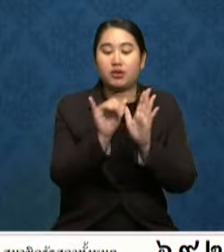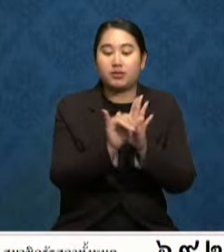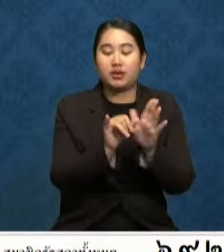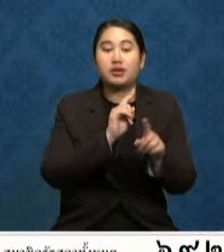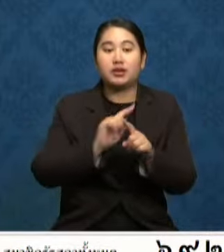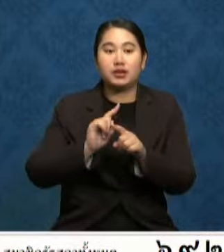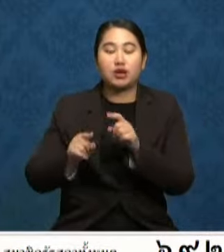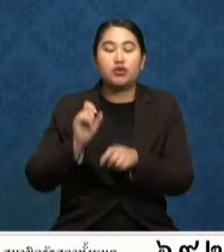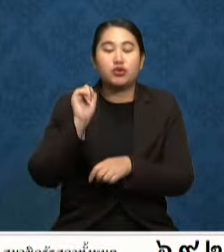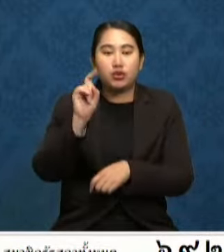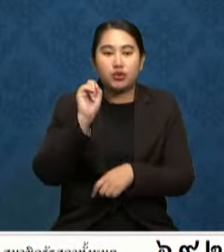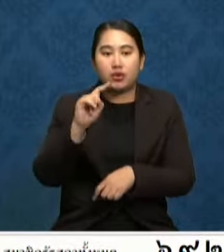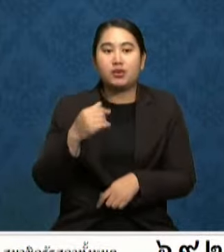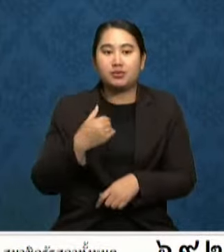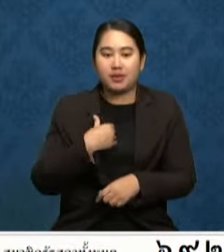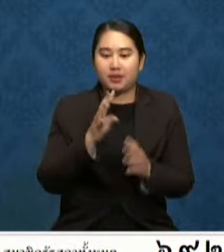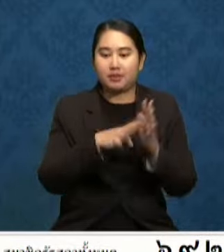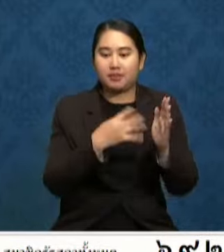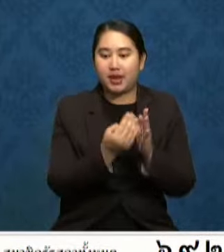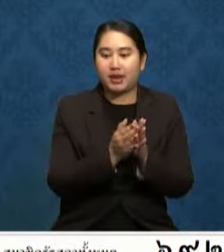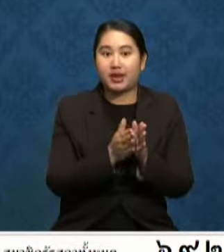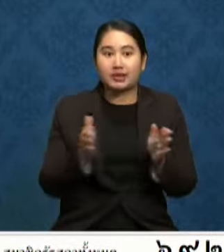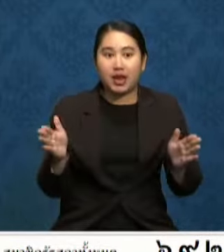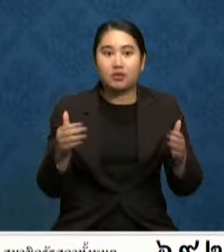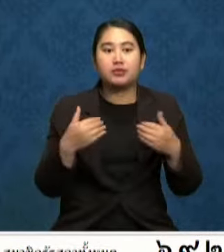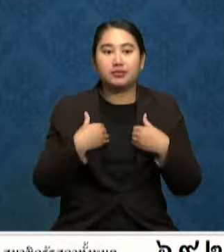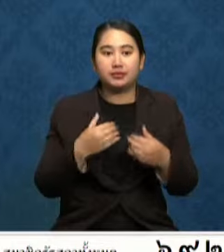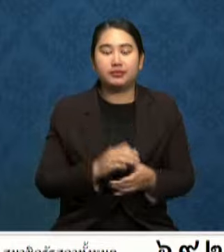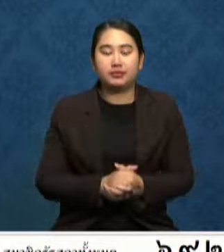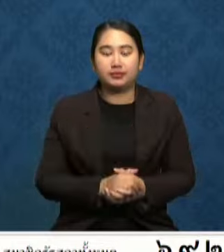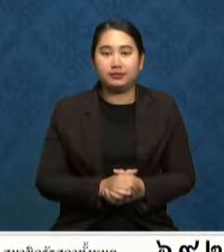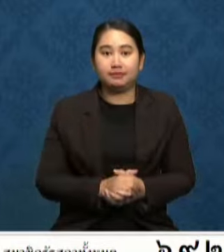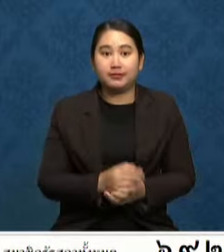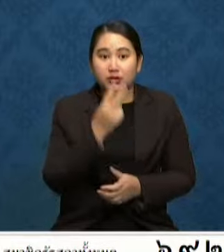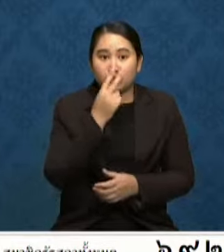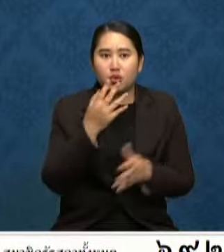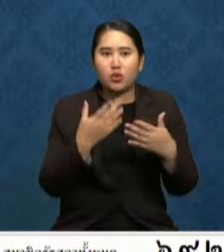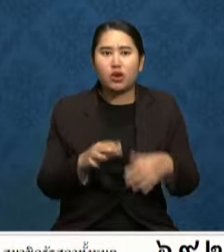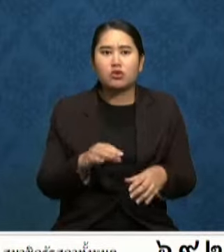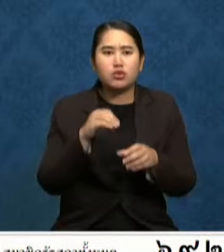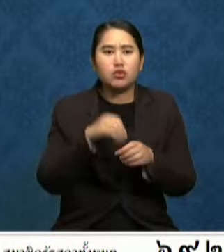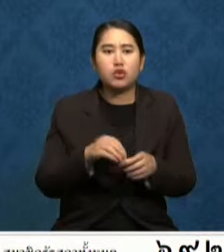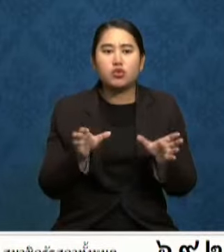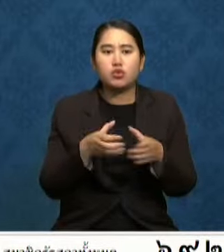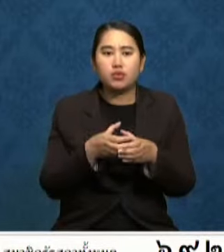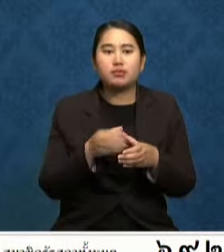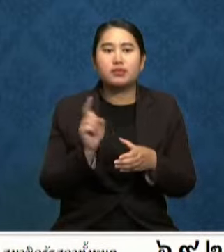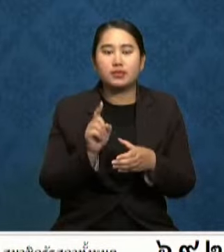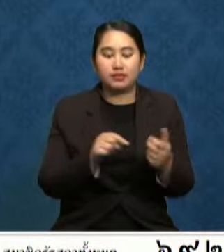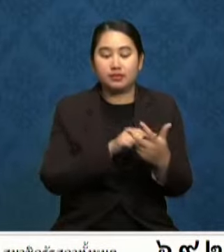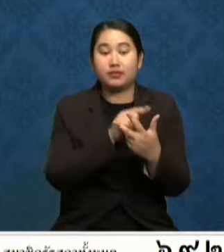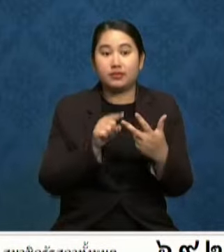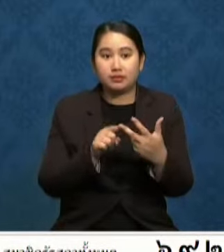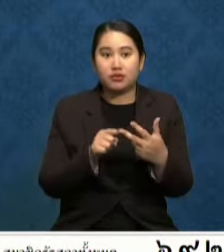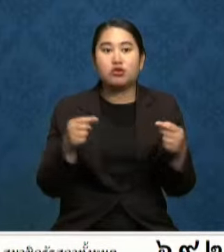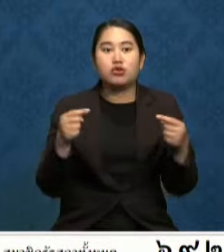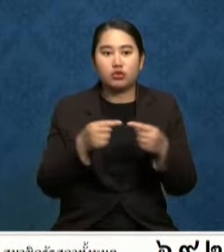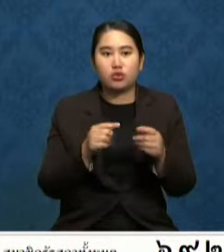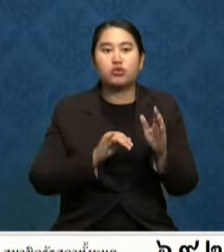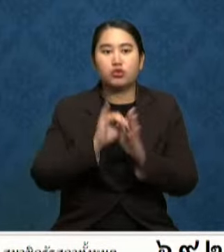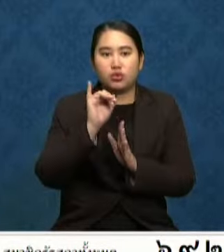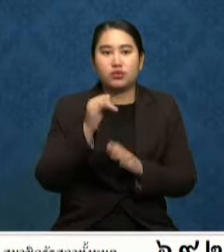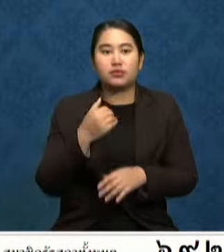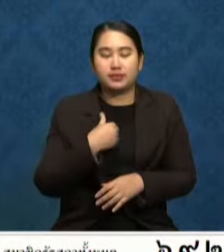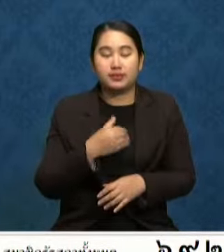วมัจะอยู่ในกลุ crops3 กุ่มตรง ที่สุดี เป๊ะ เลย